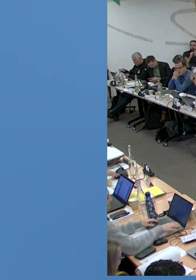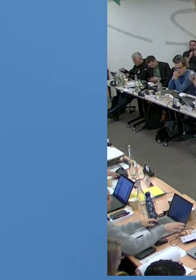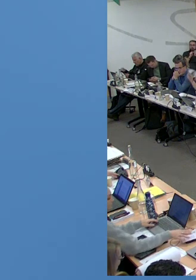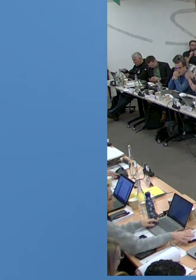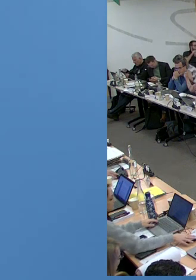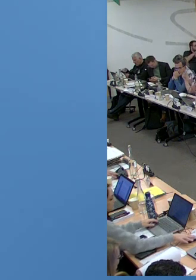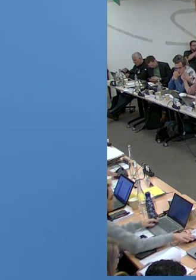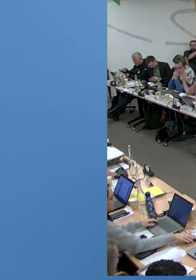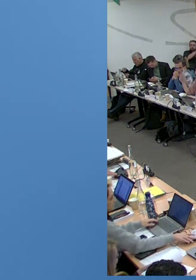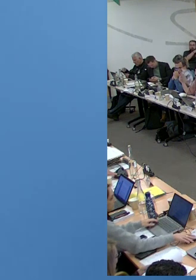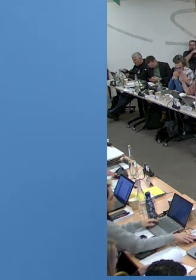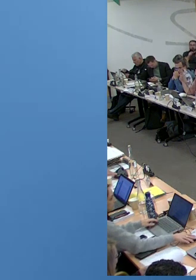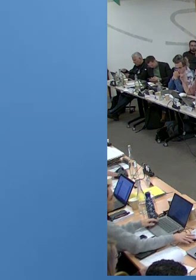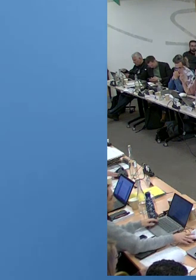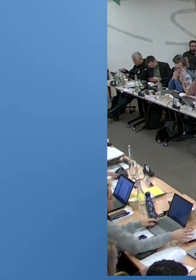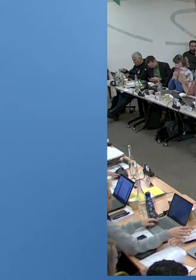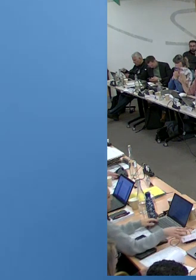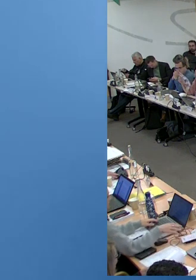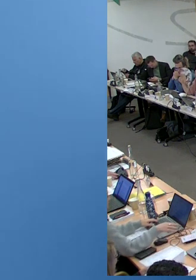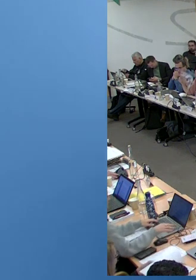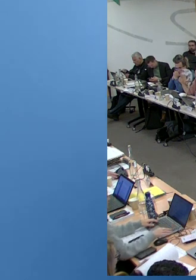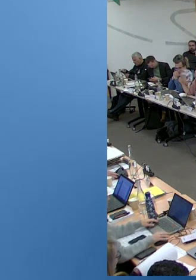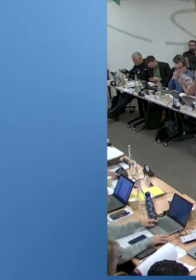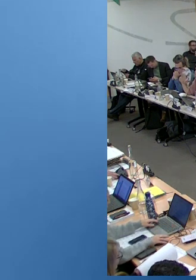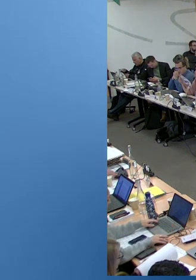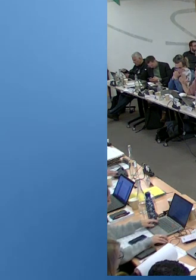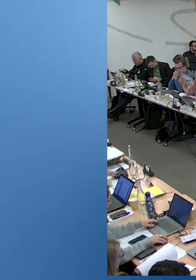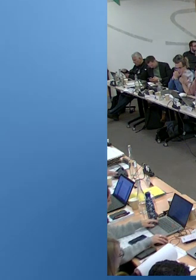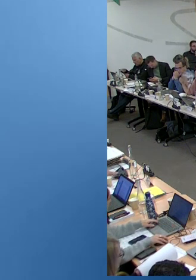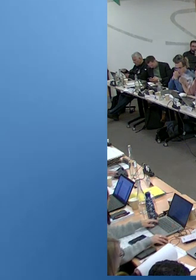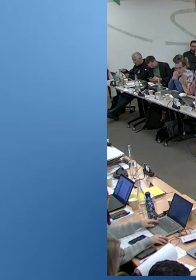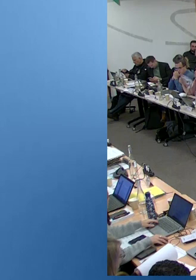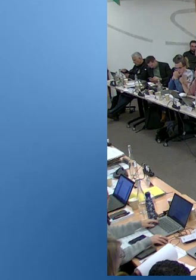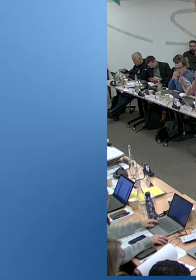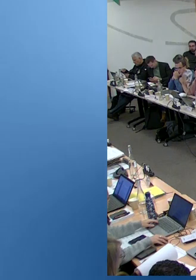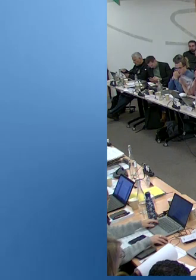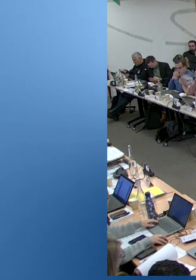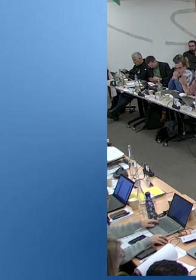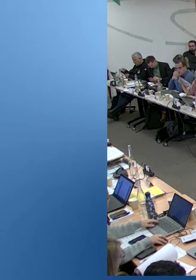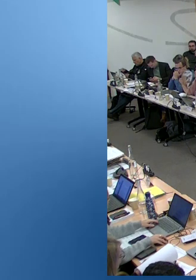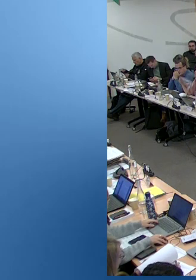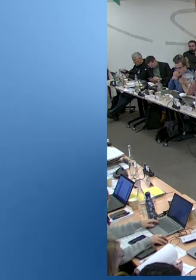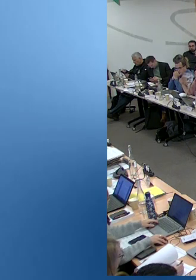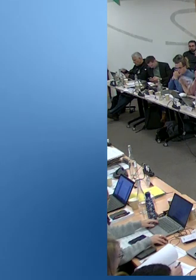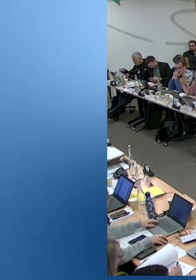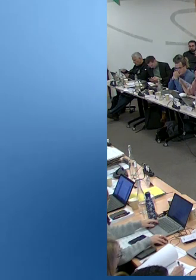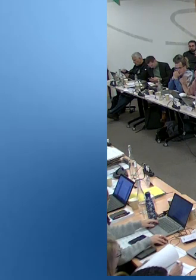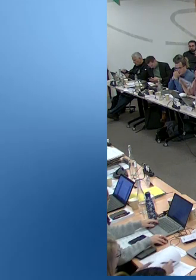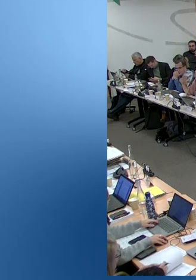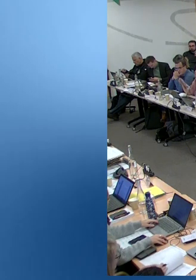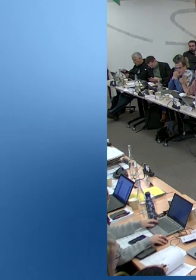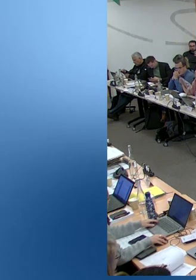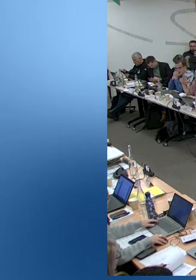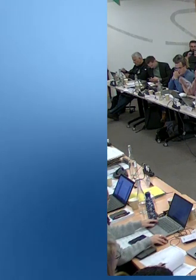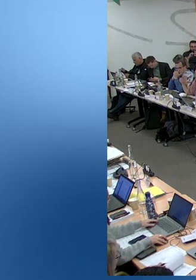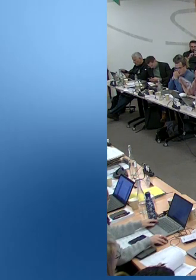parole prenez la parole s'il vous plaît c'est c'est plus facile simplement c'est une info peut-être que tout le monde l'a eu c'est le centes